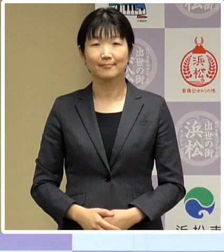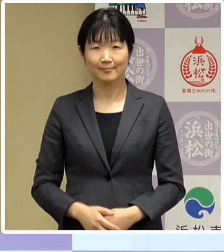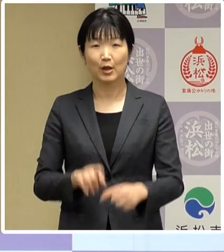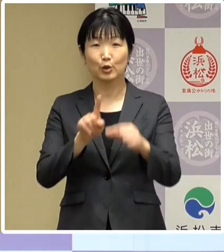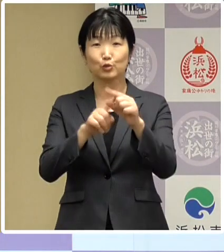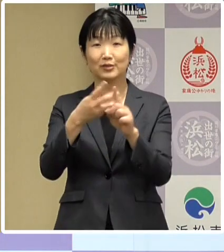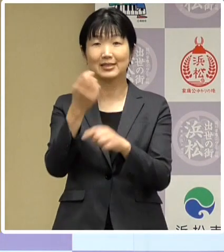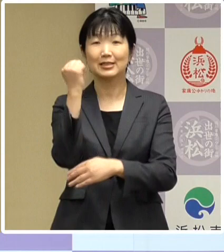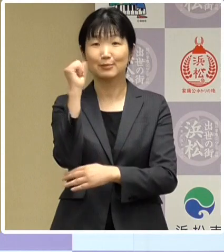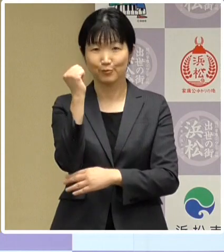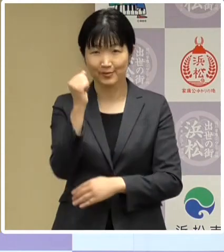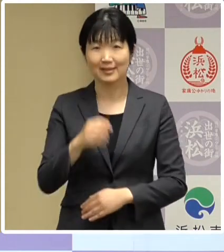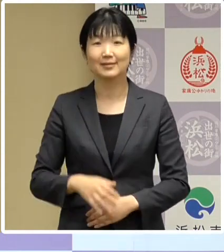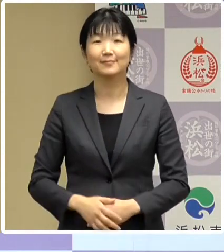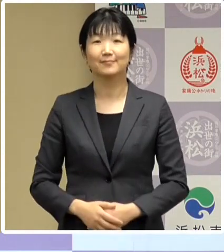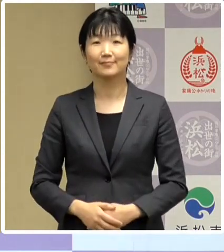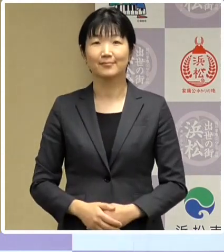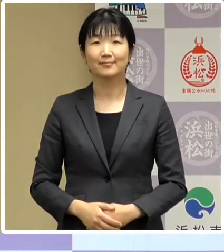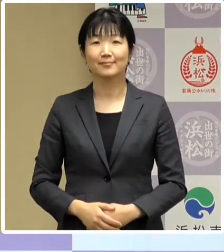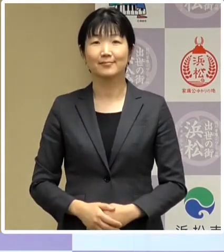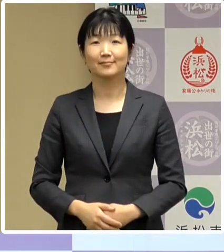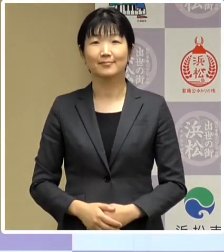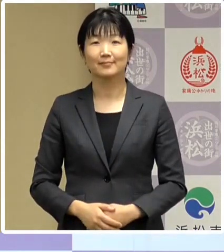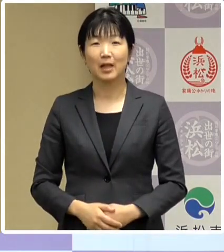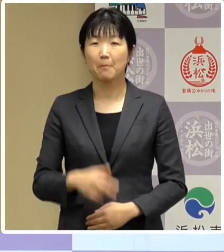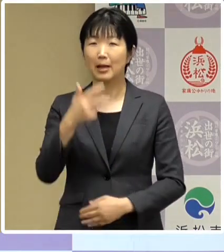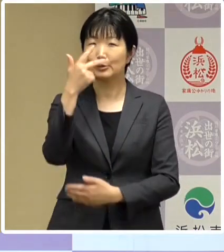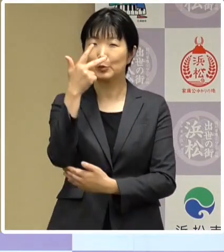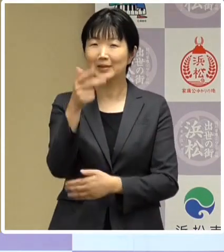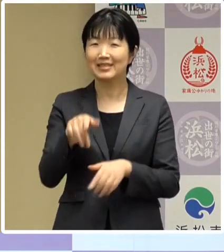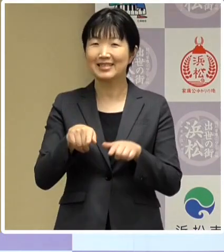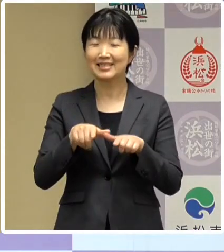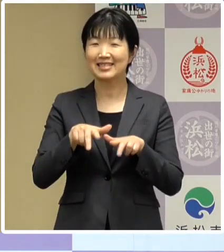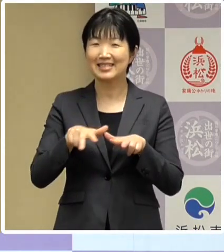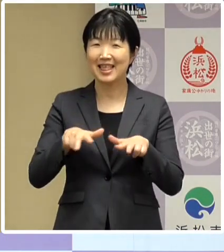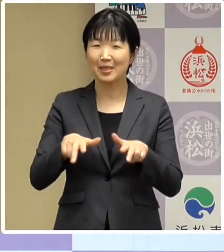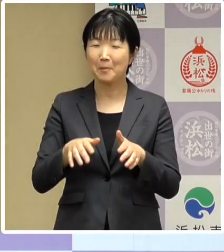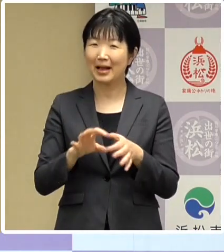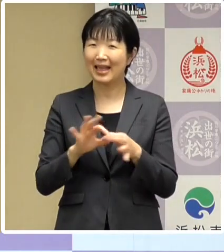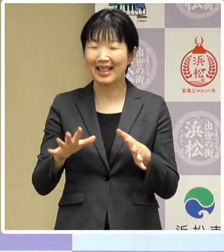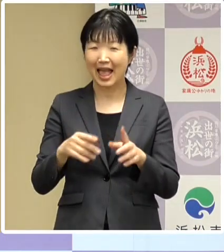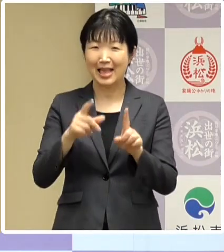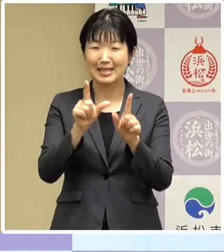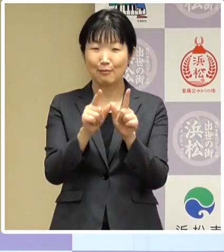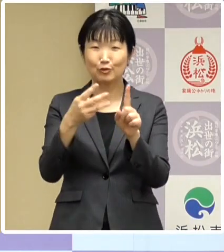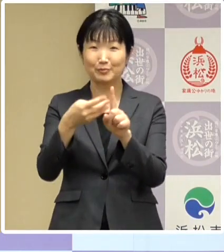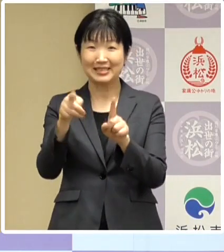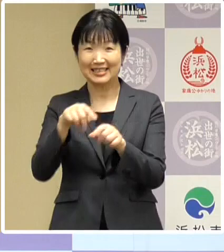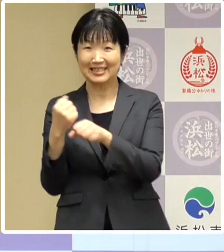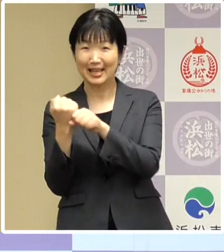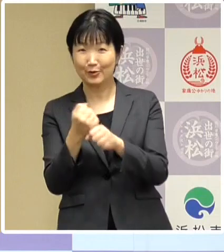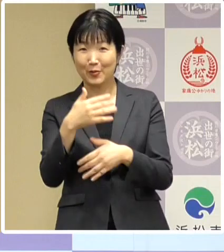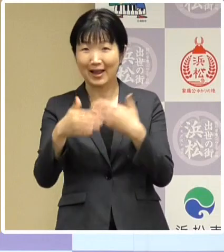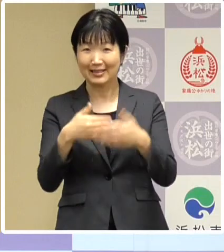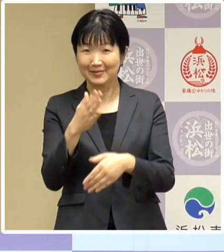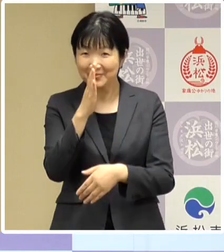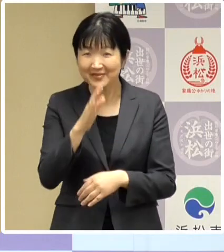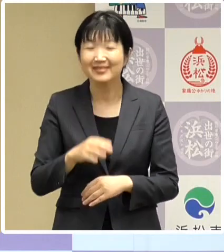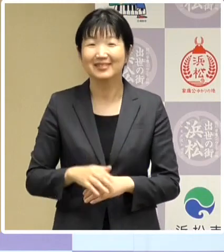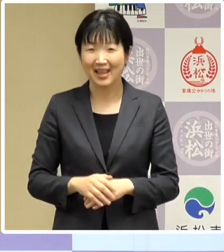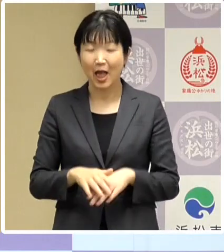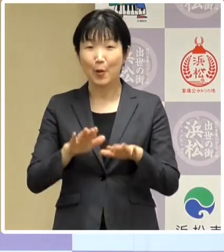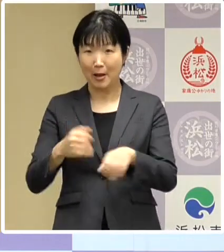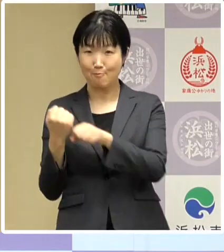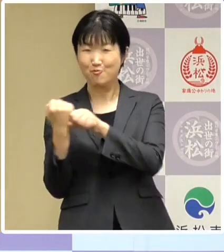中日新聞の内田です。はい、あまり市政と関係ない WBC の話題で恐縮なんですけれども、はい、今回プレーだけではなくて